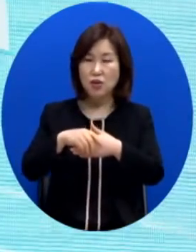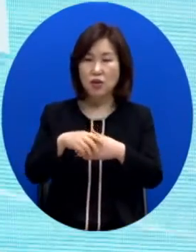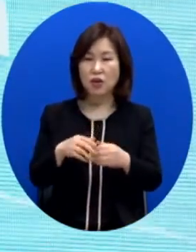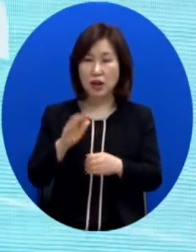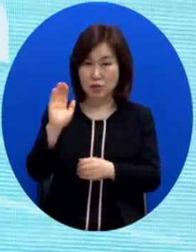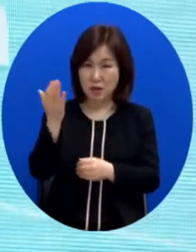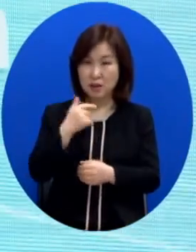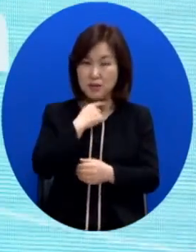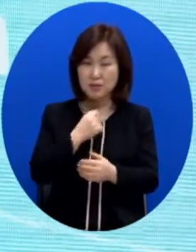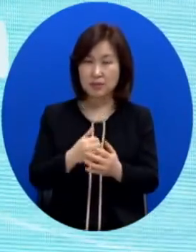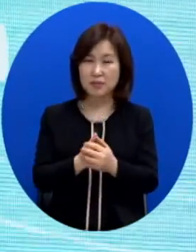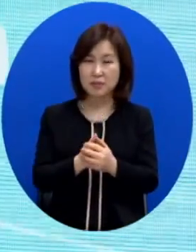강조했습니다